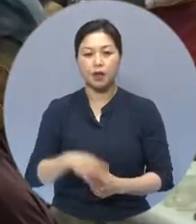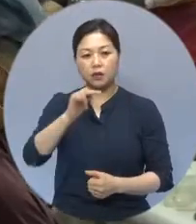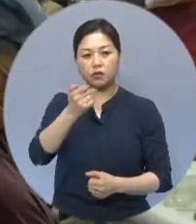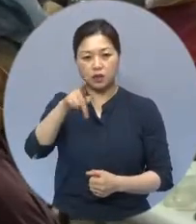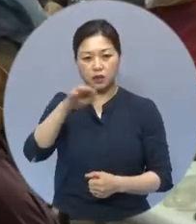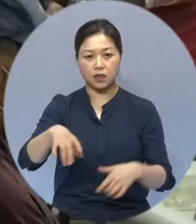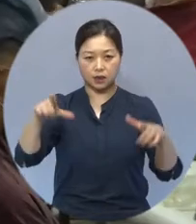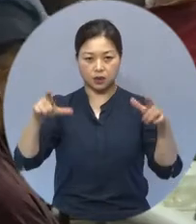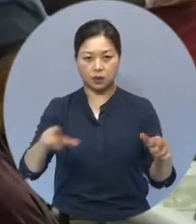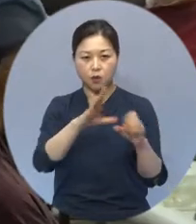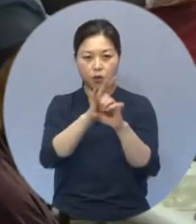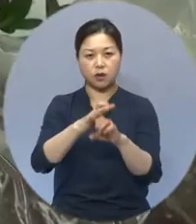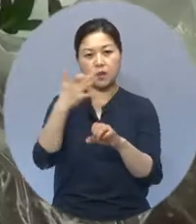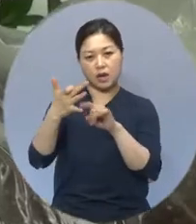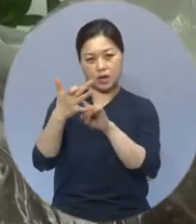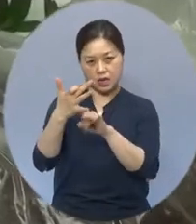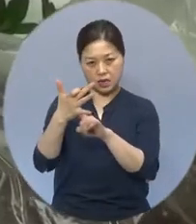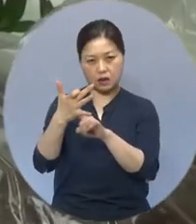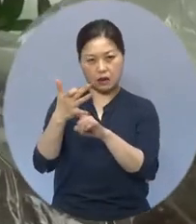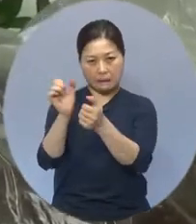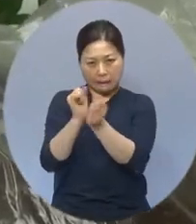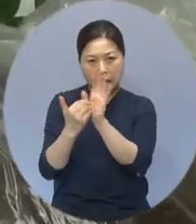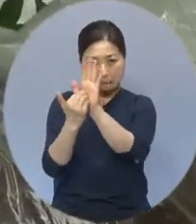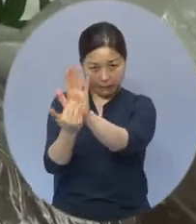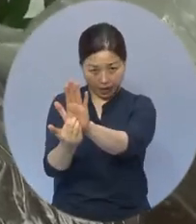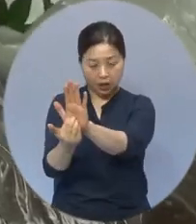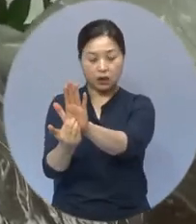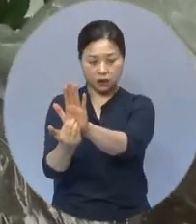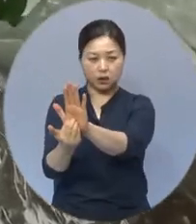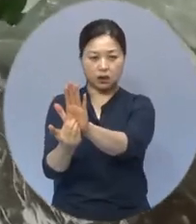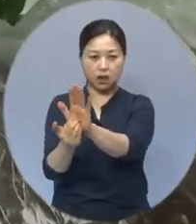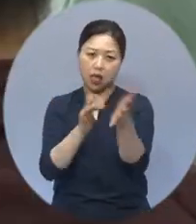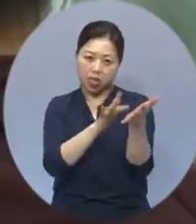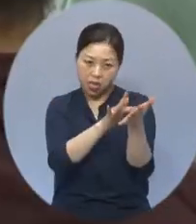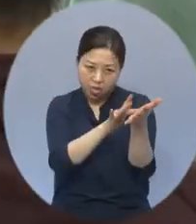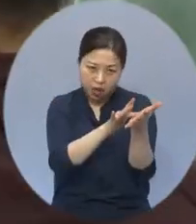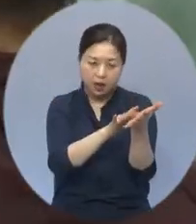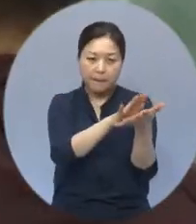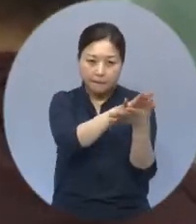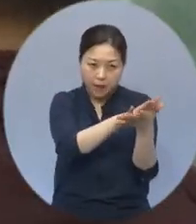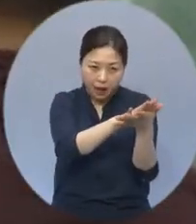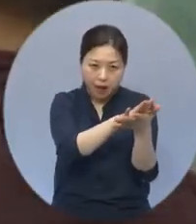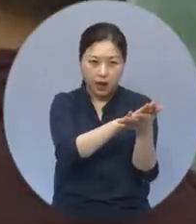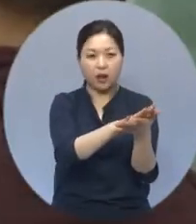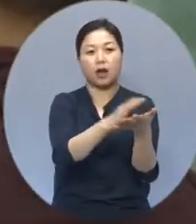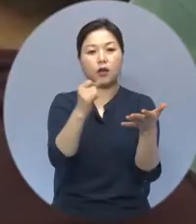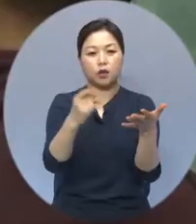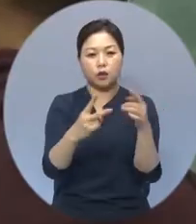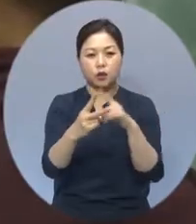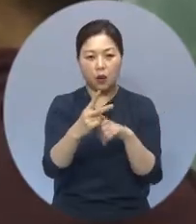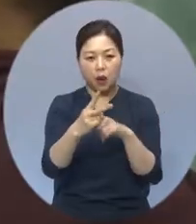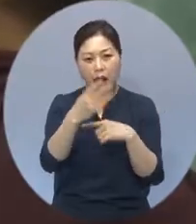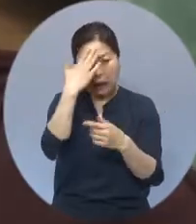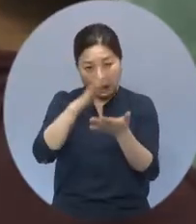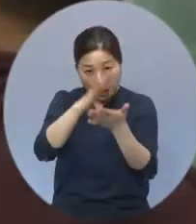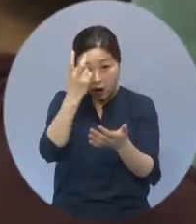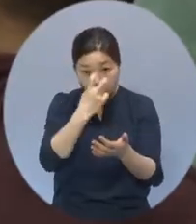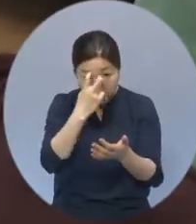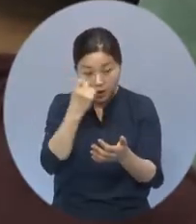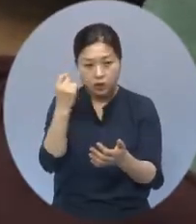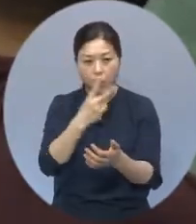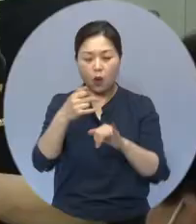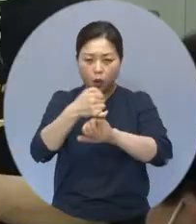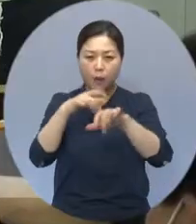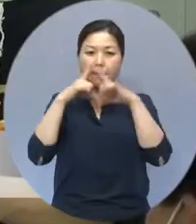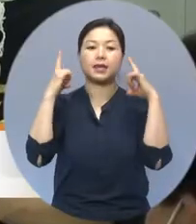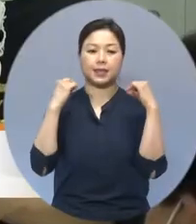순창군은 코로나19 감염 방지를 위해 주기적인 소독과 대상자 발열 검사, 그리고 손 소독을 실시하고 반드시 마스크를